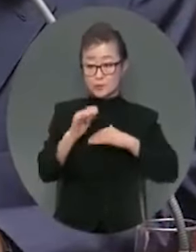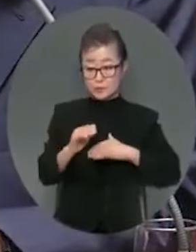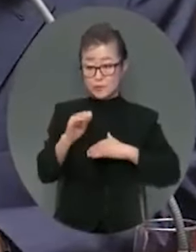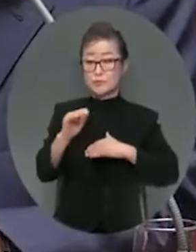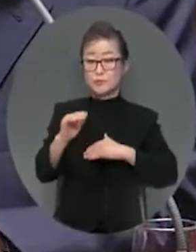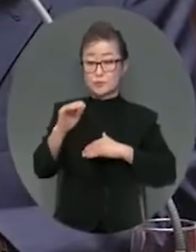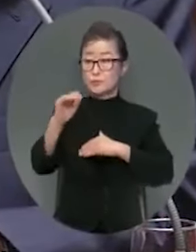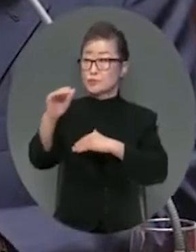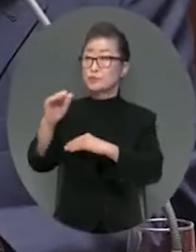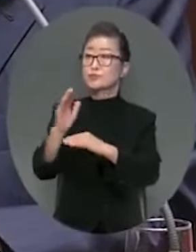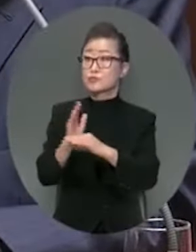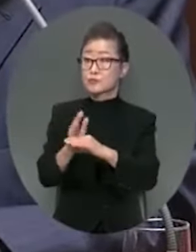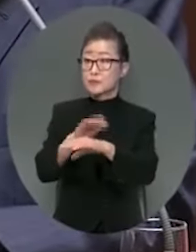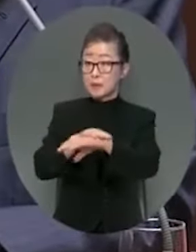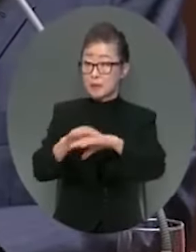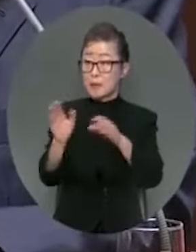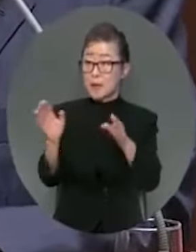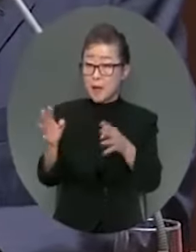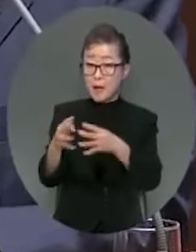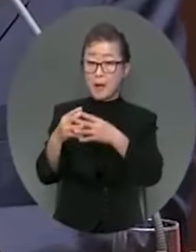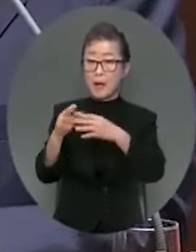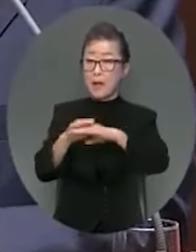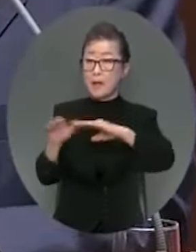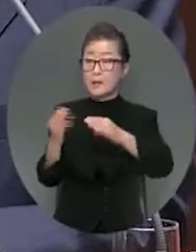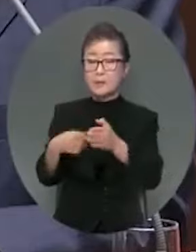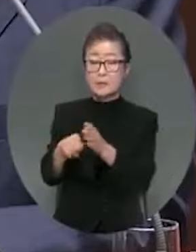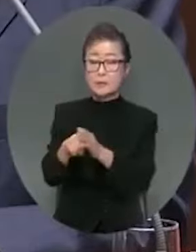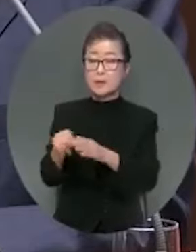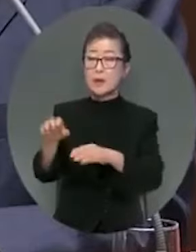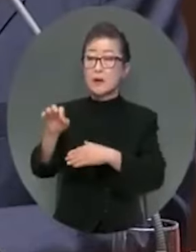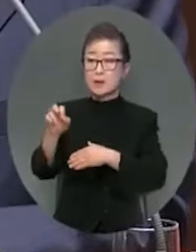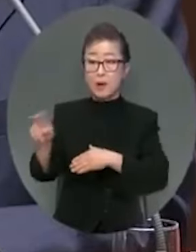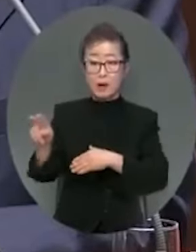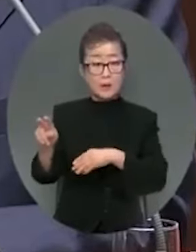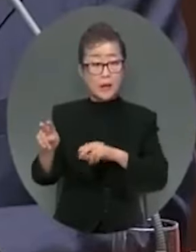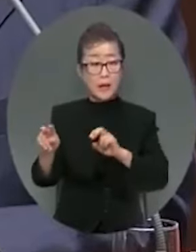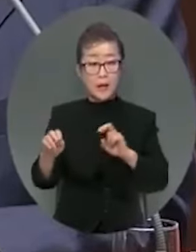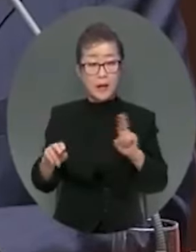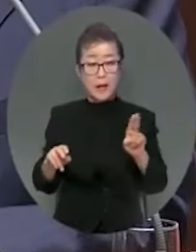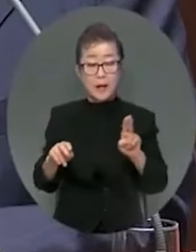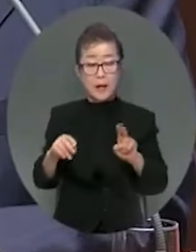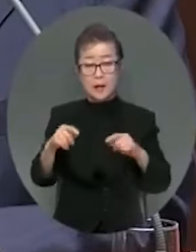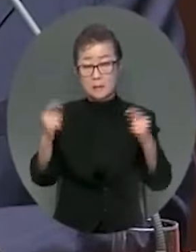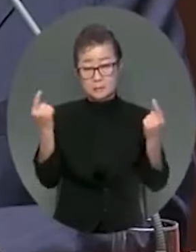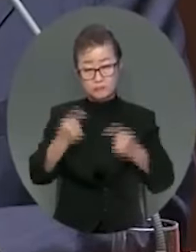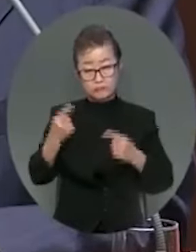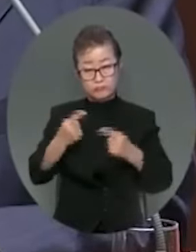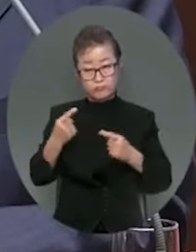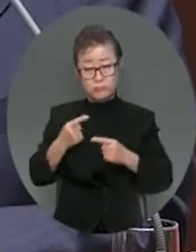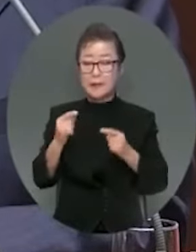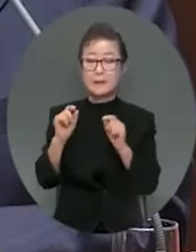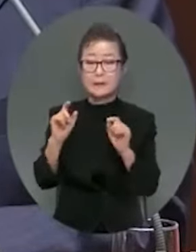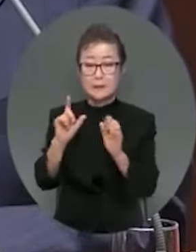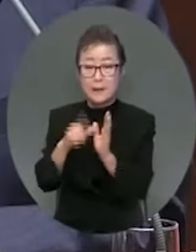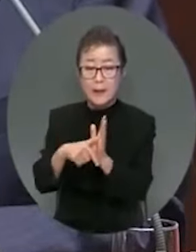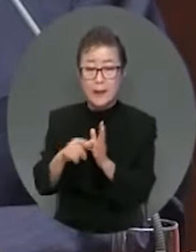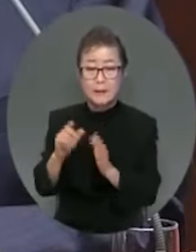잘 해결하도록 우리 여야가 협조를 해야 된다고 생각합니다. 누가 누구를 손가락질 할 때가 아닙니다.